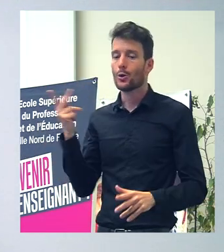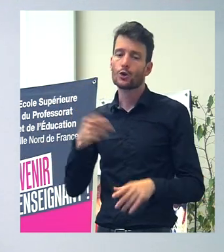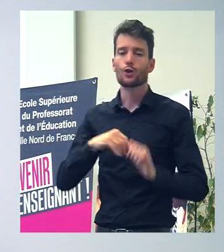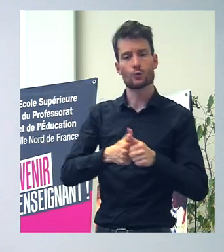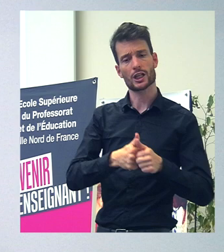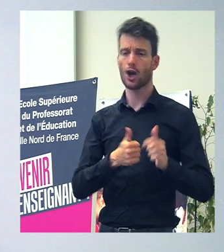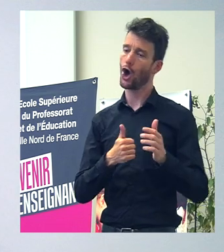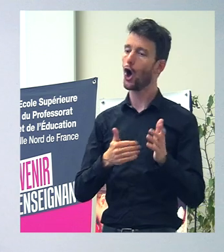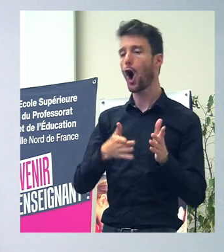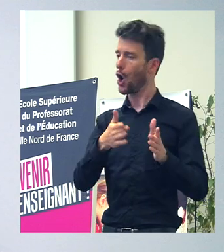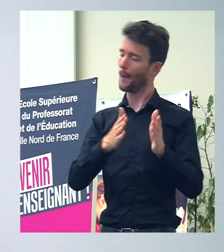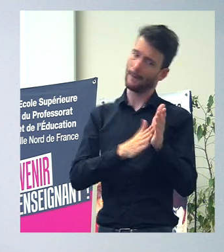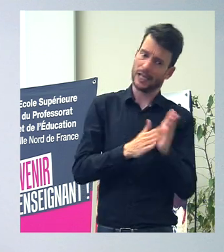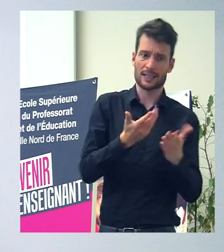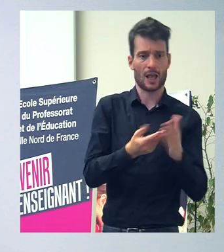dirais.